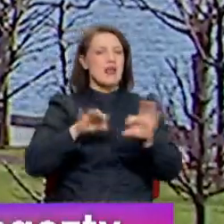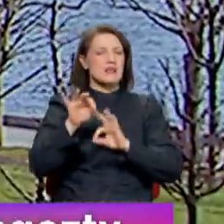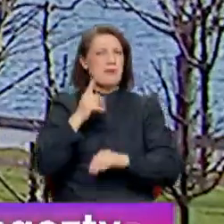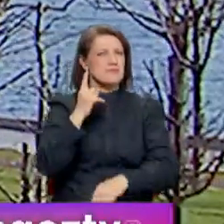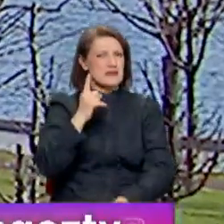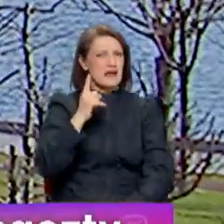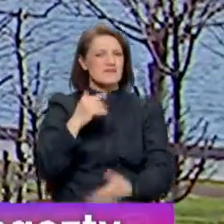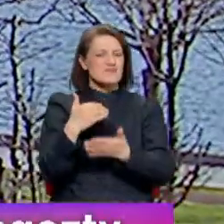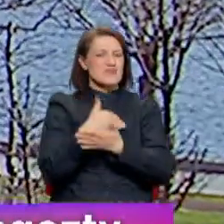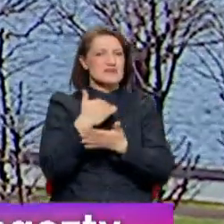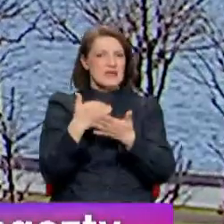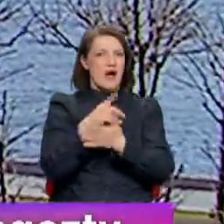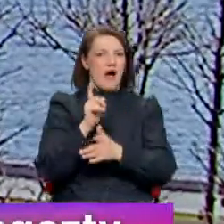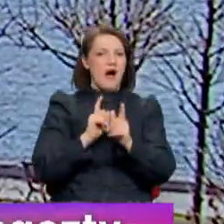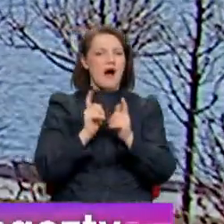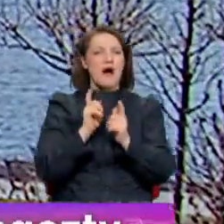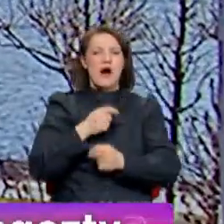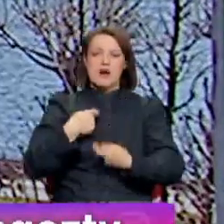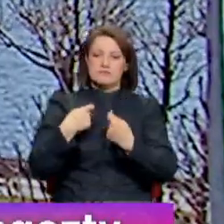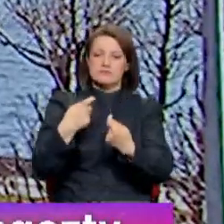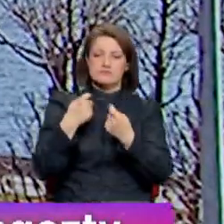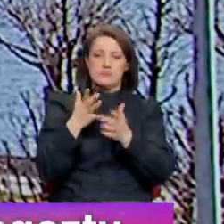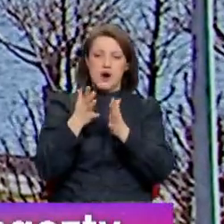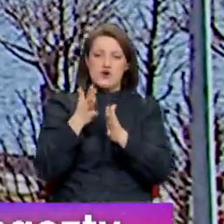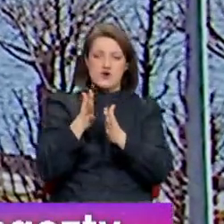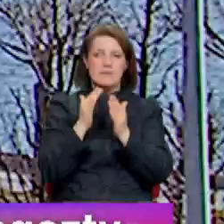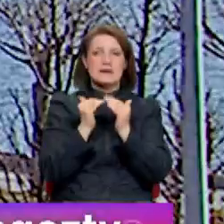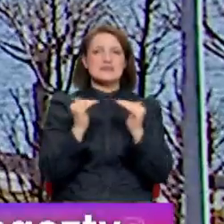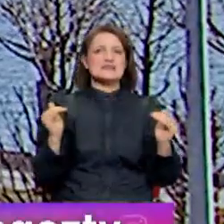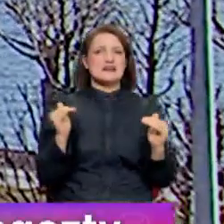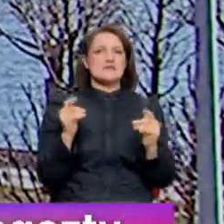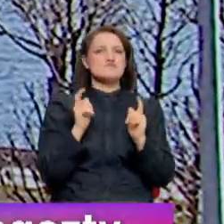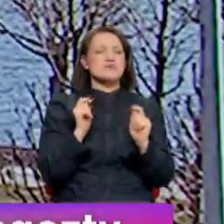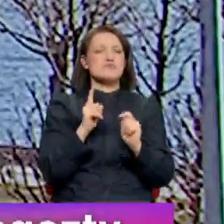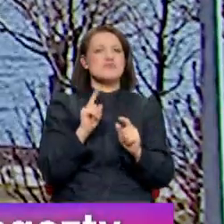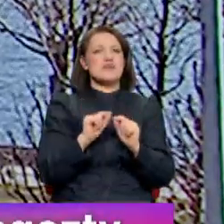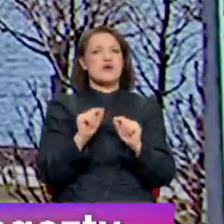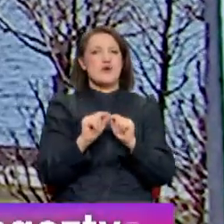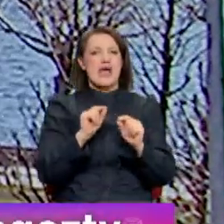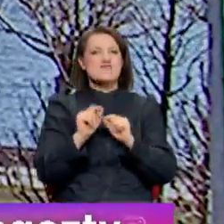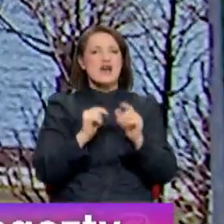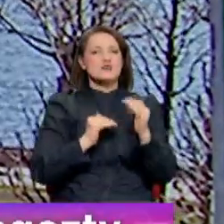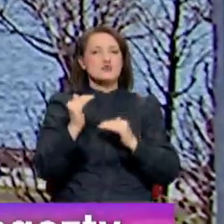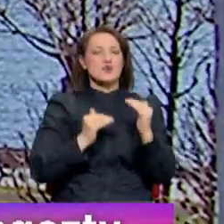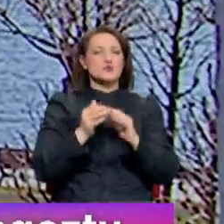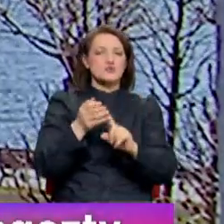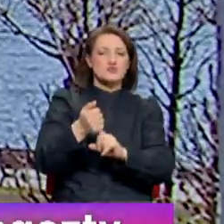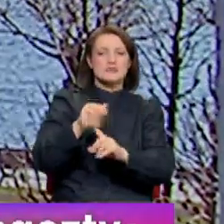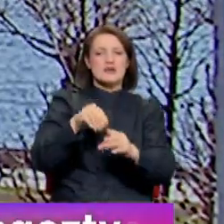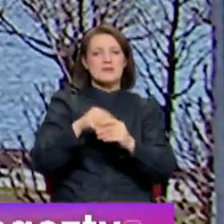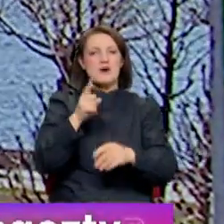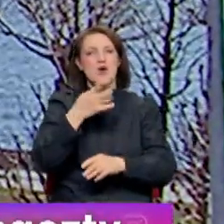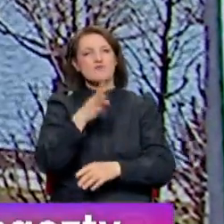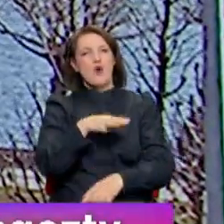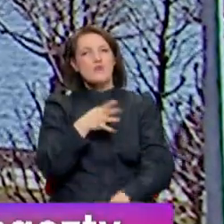tanesi kredi kartını harcamaya sınırlama getirme zorunlu bir tasarruf ya da enflasyonu tutabilmek için Mehmet Şimşek'in bir başka formülü